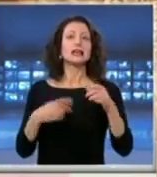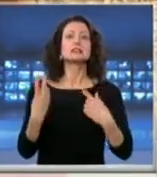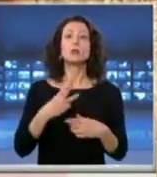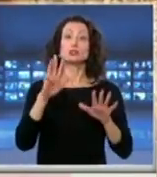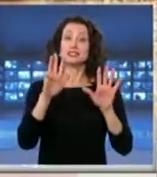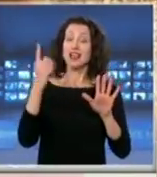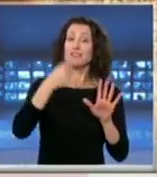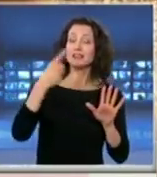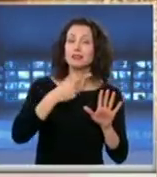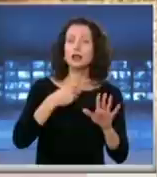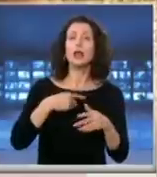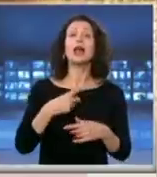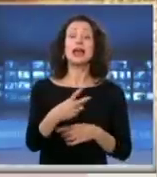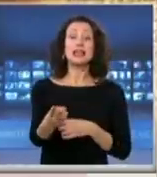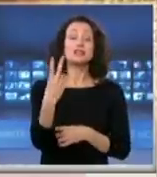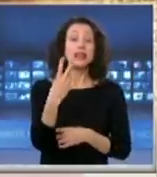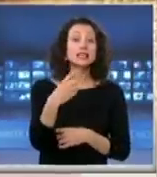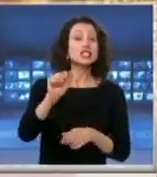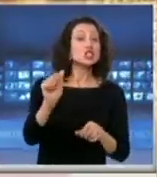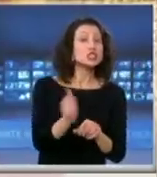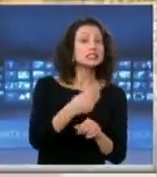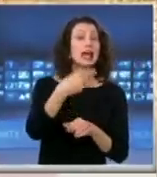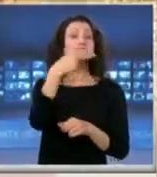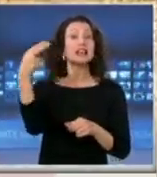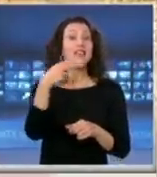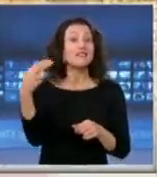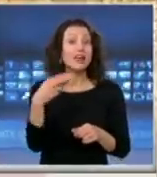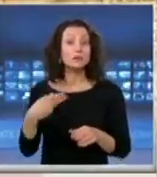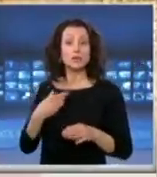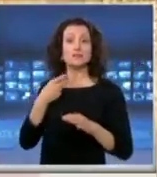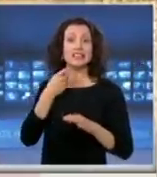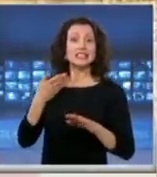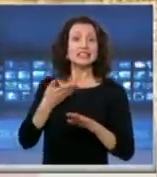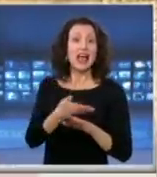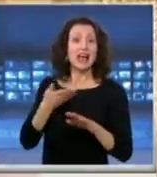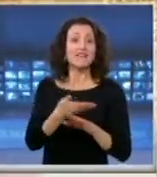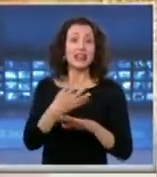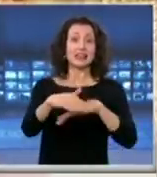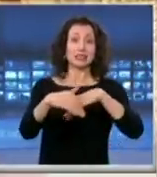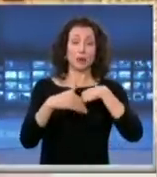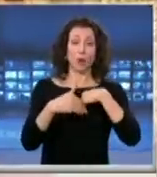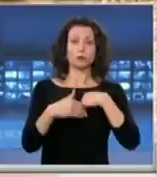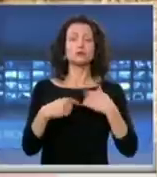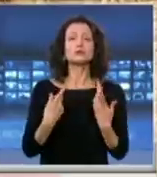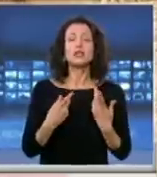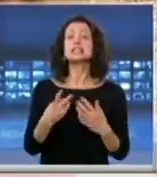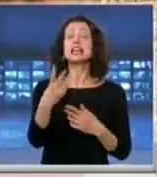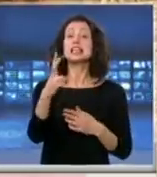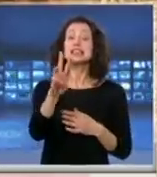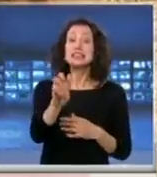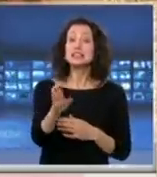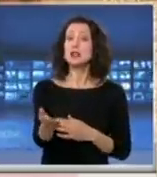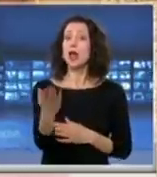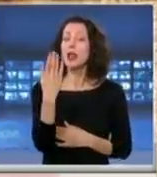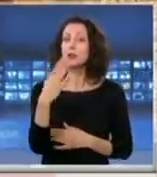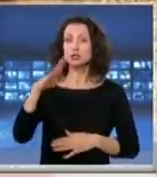заявления 2016 работодатели. Това са общо 30 000 служители. И един безпрецедентен случай,